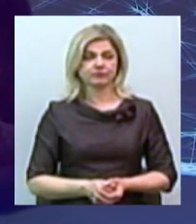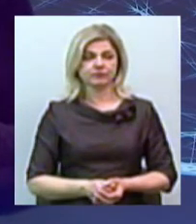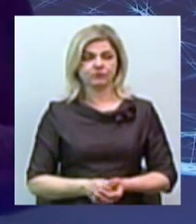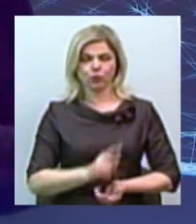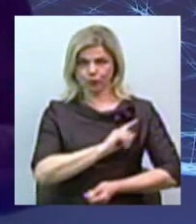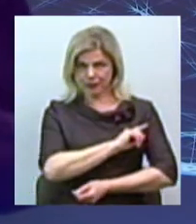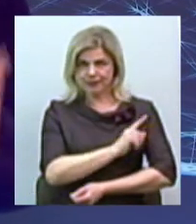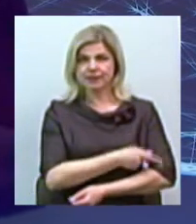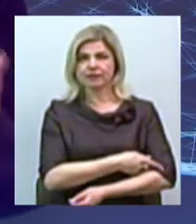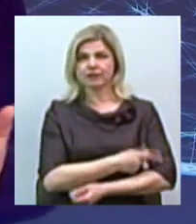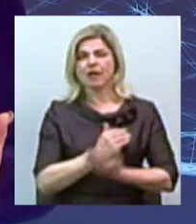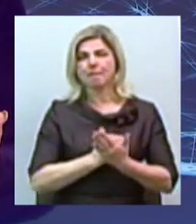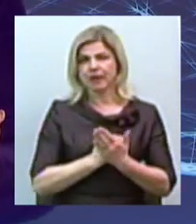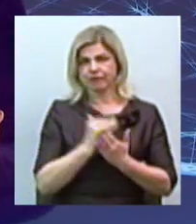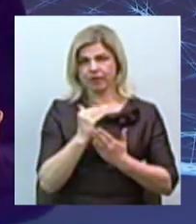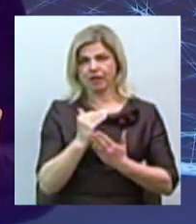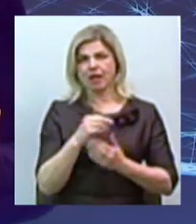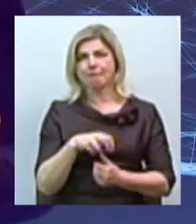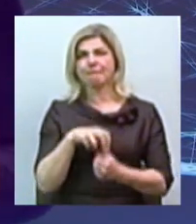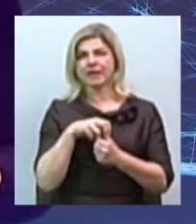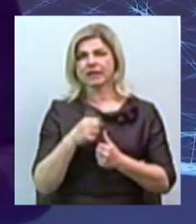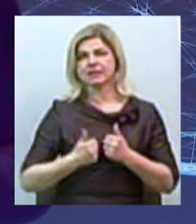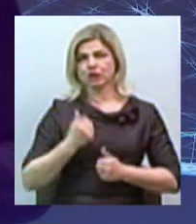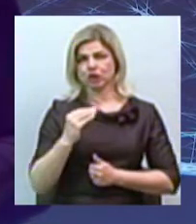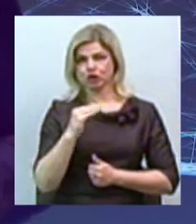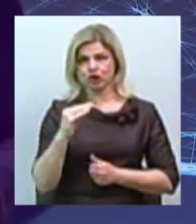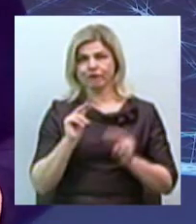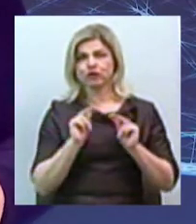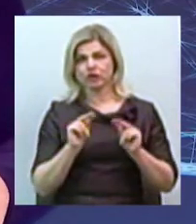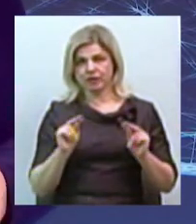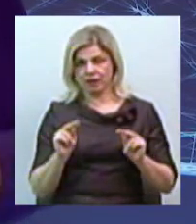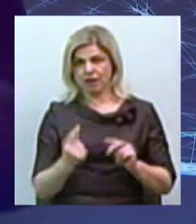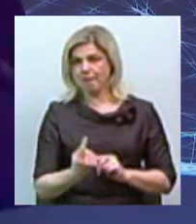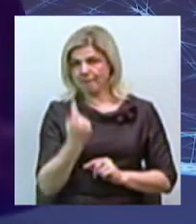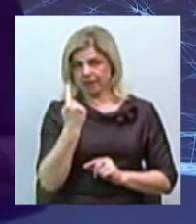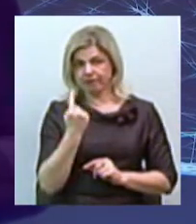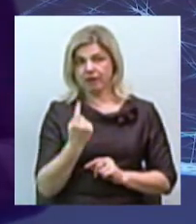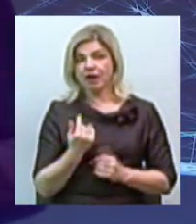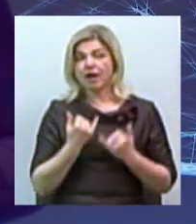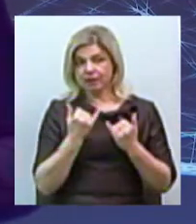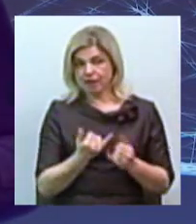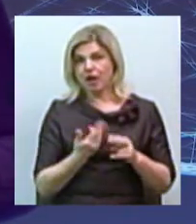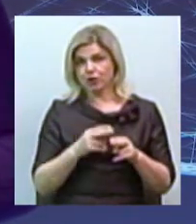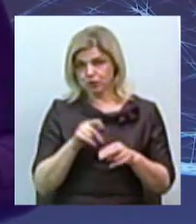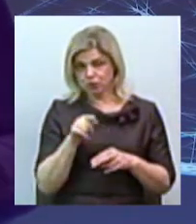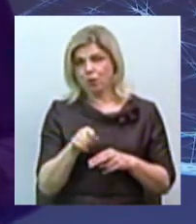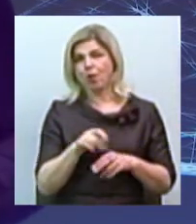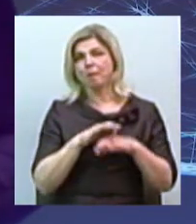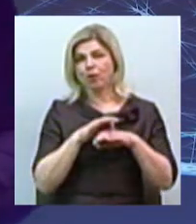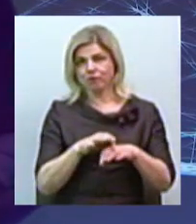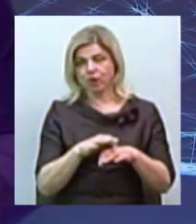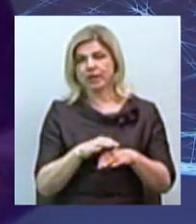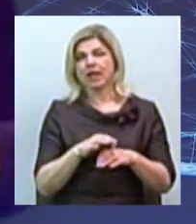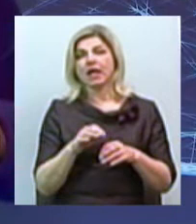підсилити і підвищити престиж вчителя, перш за все. Саме для цього і проводиться сертифікація? Саме для цього і проводиться